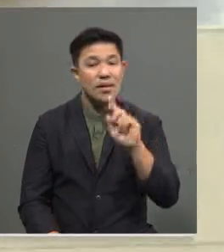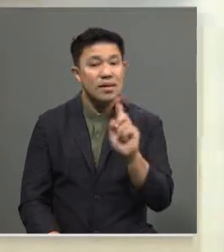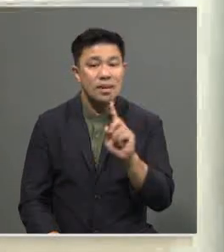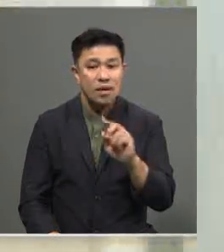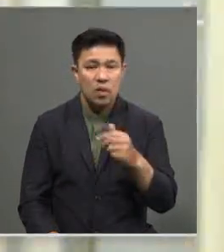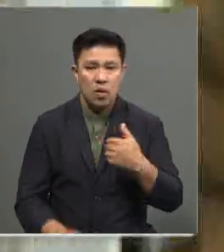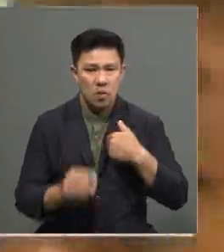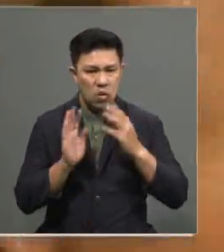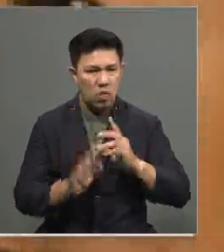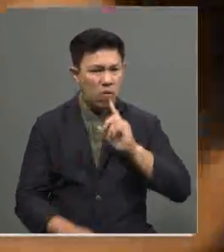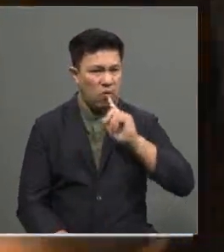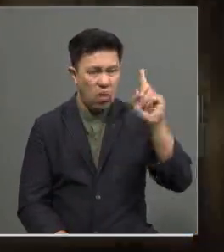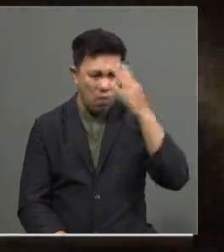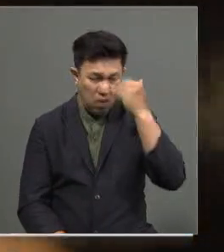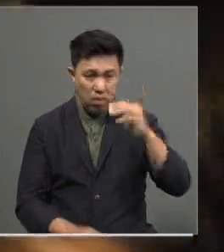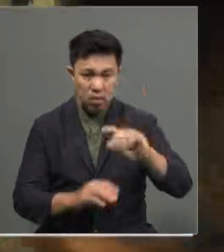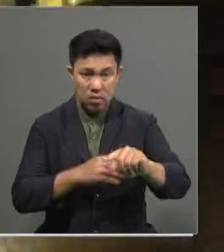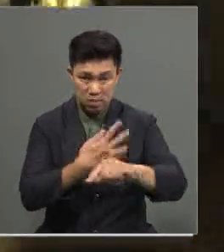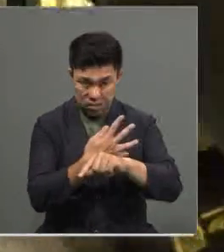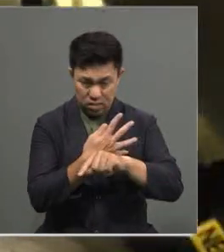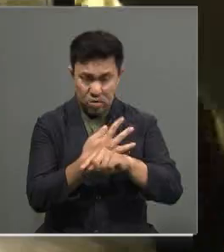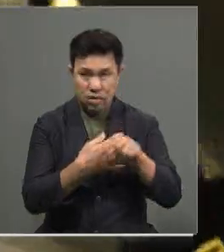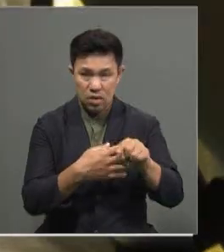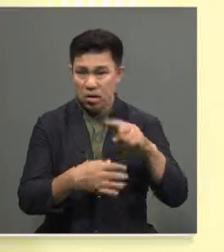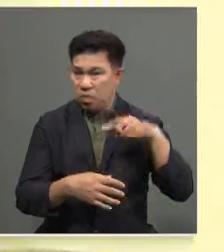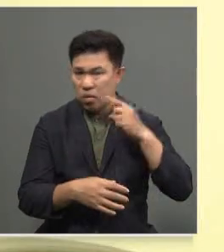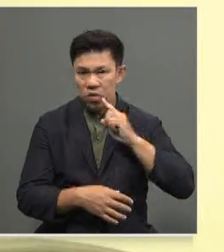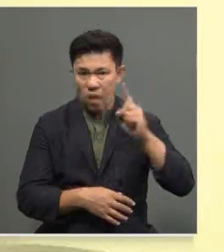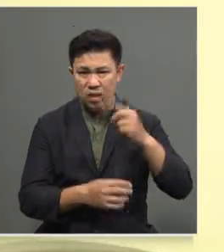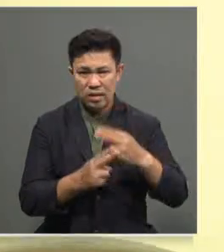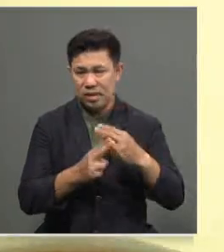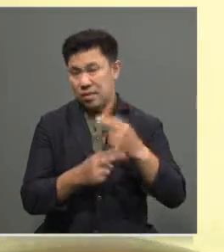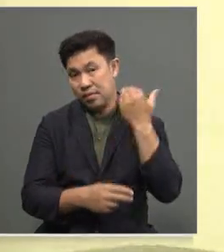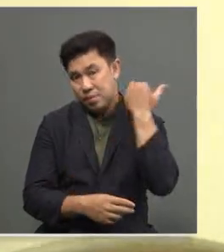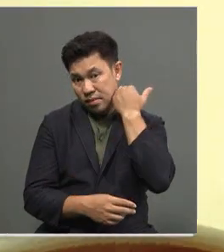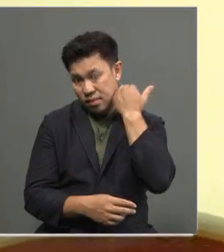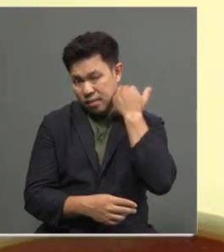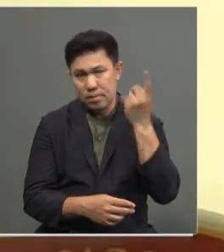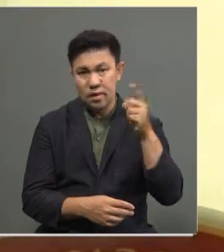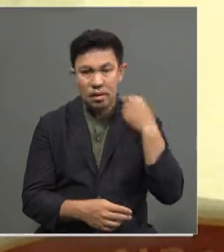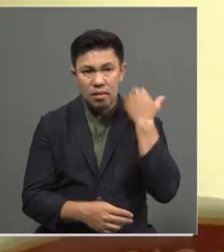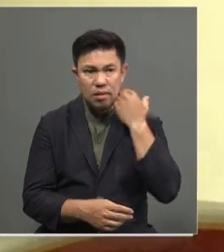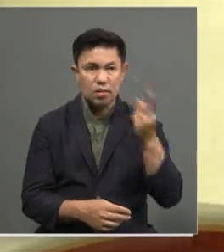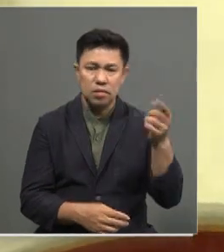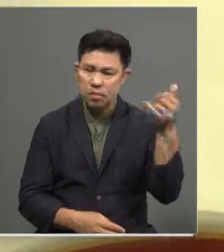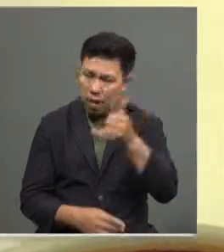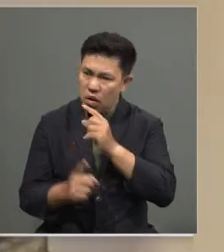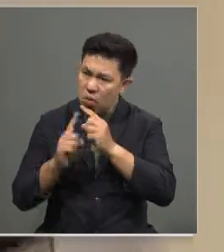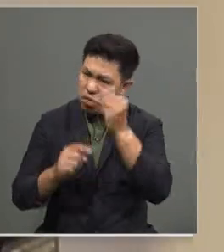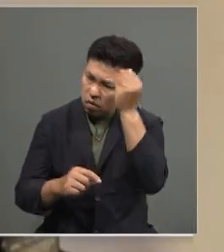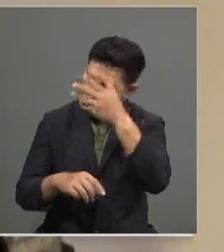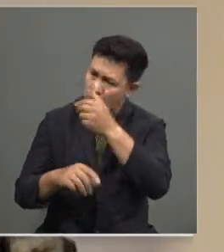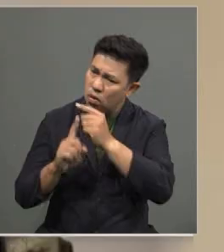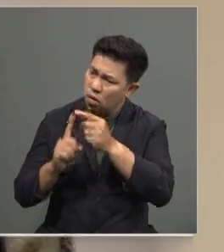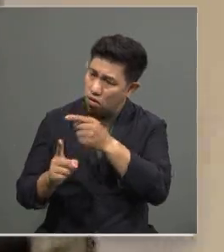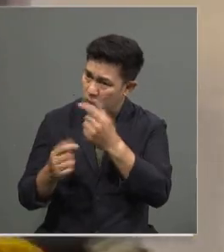มีคนมาร้องเรียนกรณี The Icon ผ่านทางนักร้องเรียนหญิงก็คือคุณกฤตอนงค์และตอนนั้นคุณกฤตอนงค์ก็เข้ามาคุยกับบอสพอลเลยครับว่